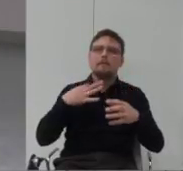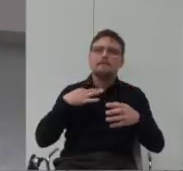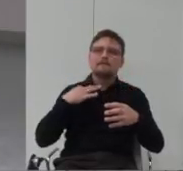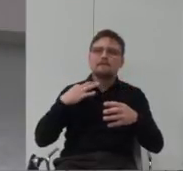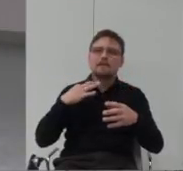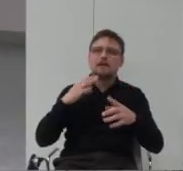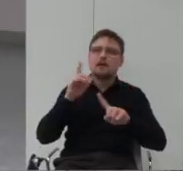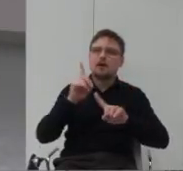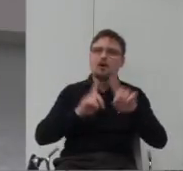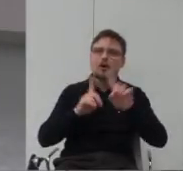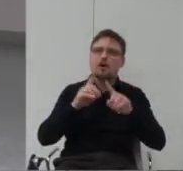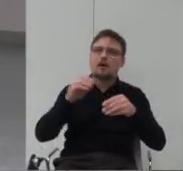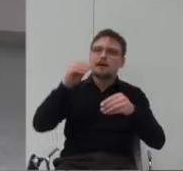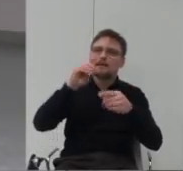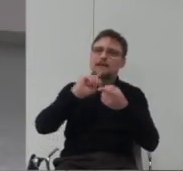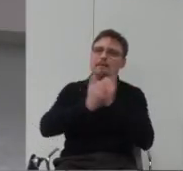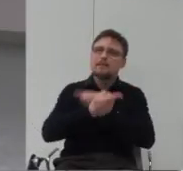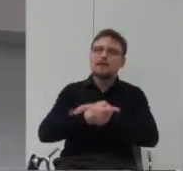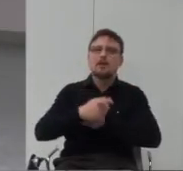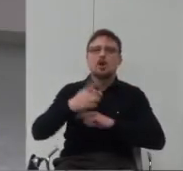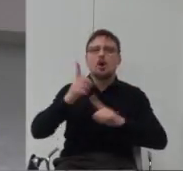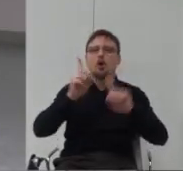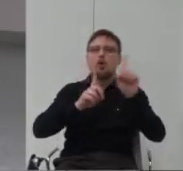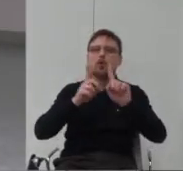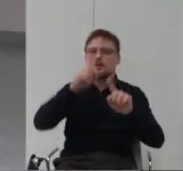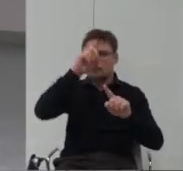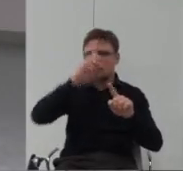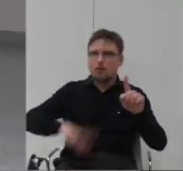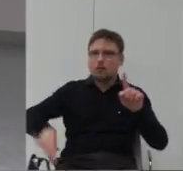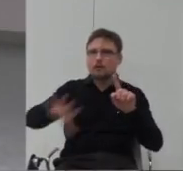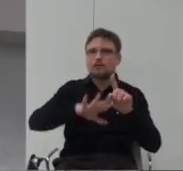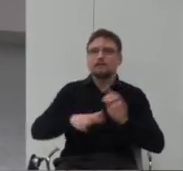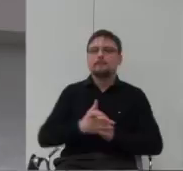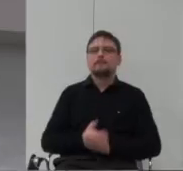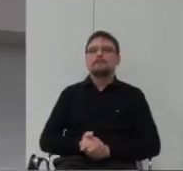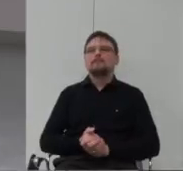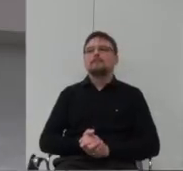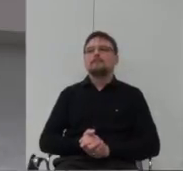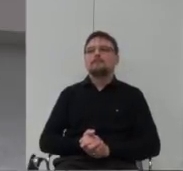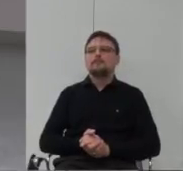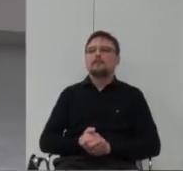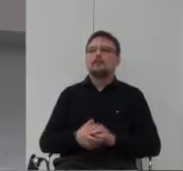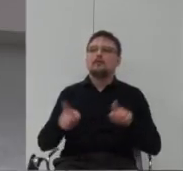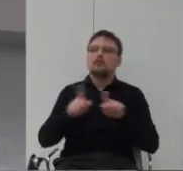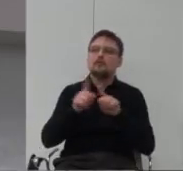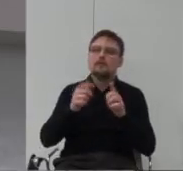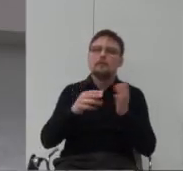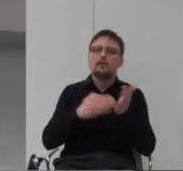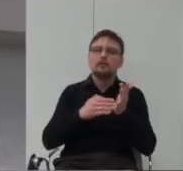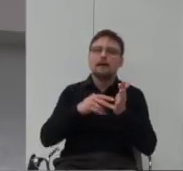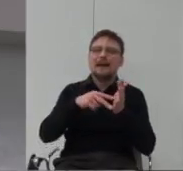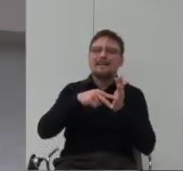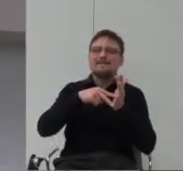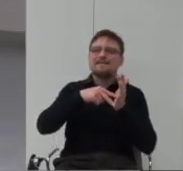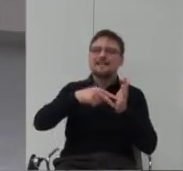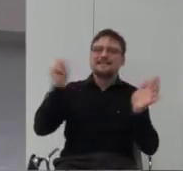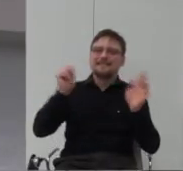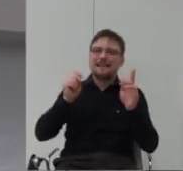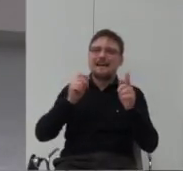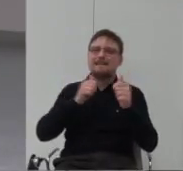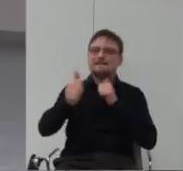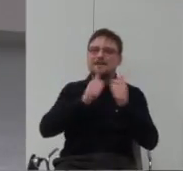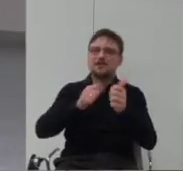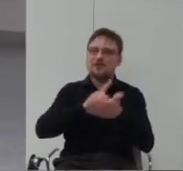wyjścia właśnie do ogrodów, zamiany tych ogrodów prywatnych w ogrody społecznościowe. Tutaj będzie